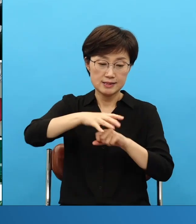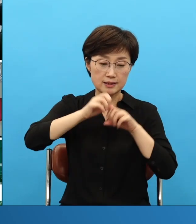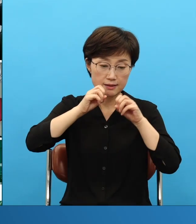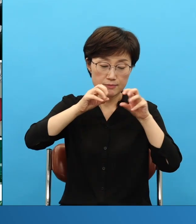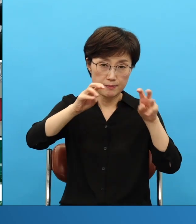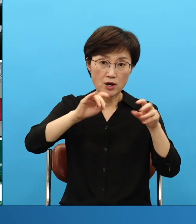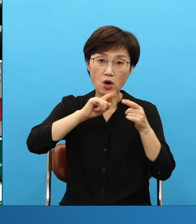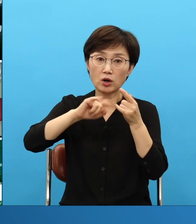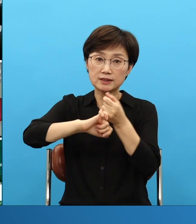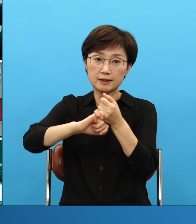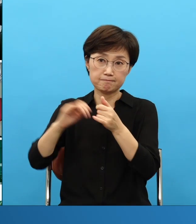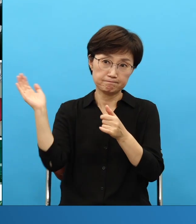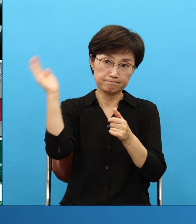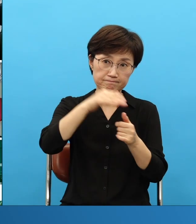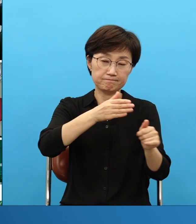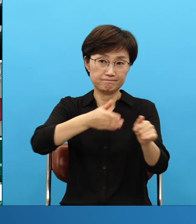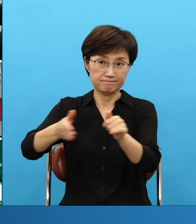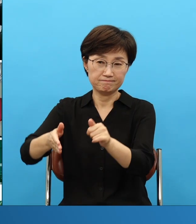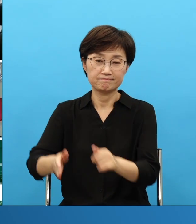전달하는 언약의 여정을 누리자.